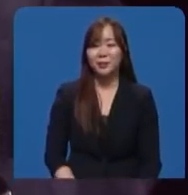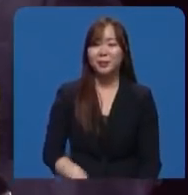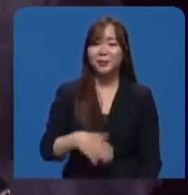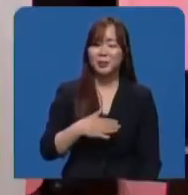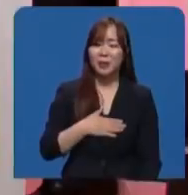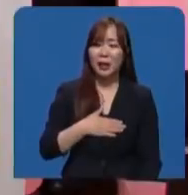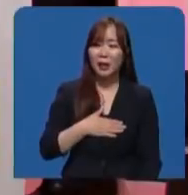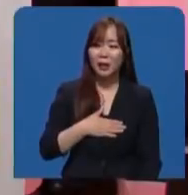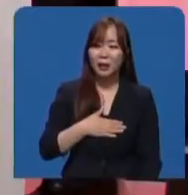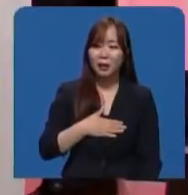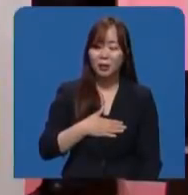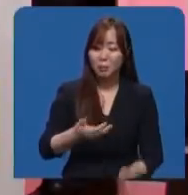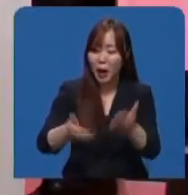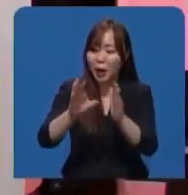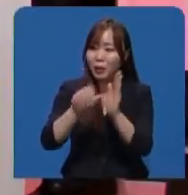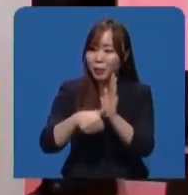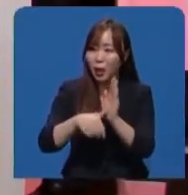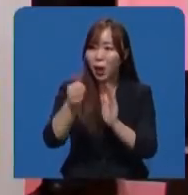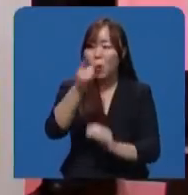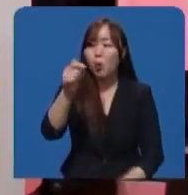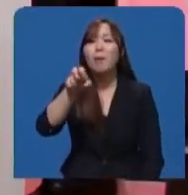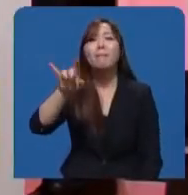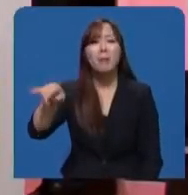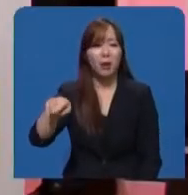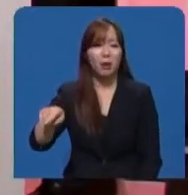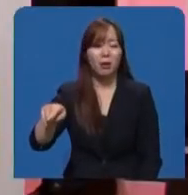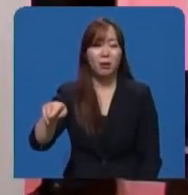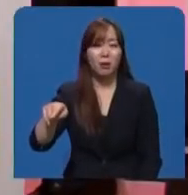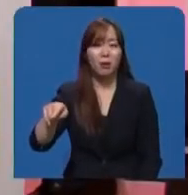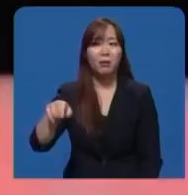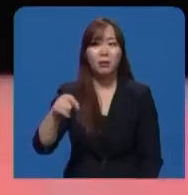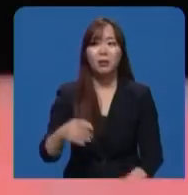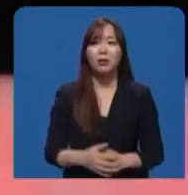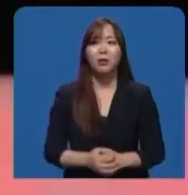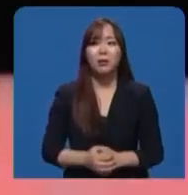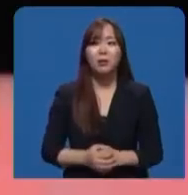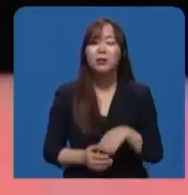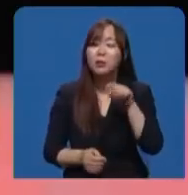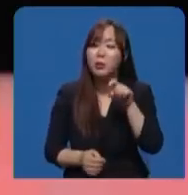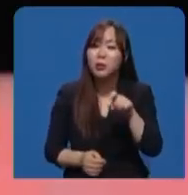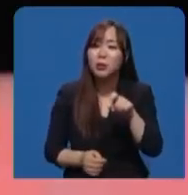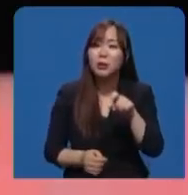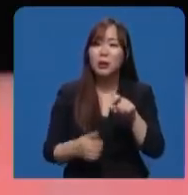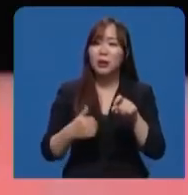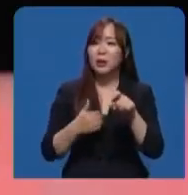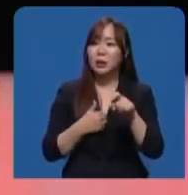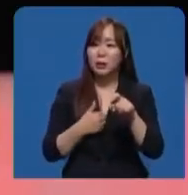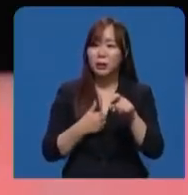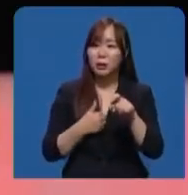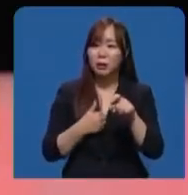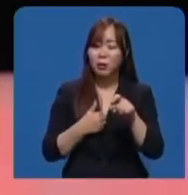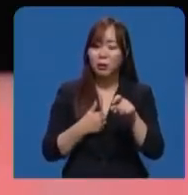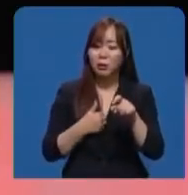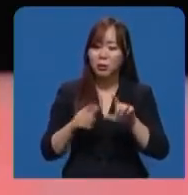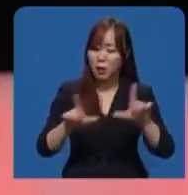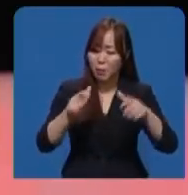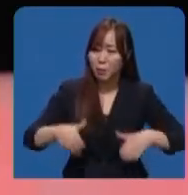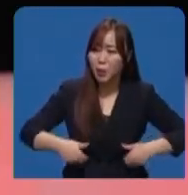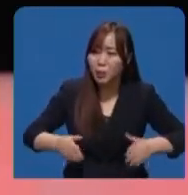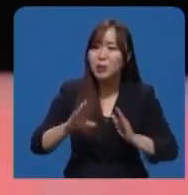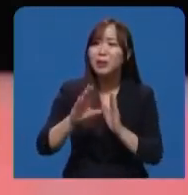내가 그래 분양할 때 환매조건 공부를 하는 겁니다. 그래서 자기가 살 필요가 없을